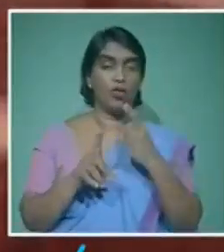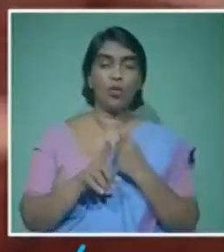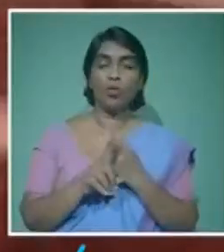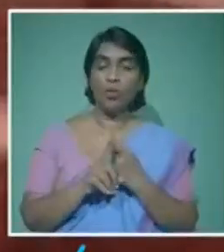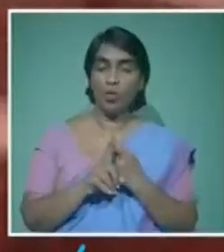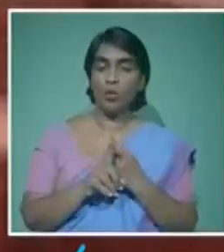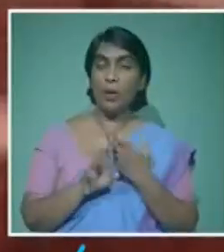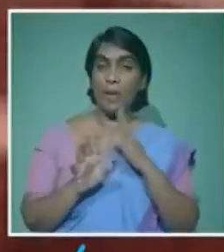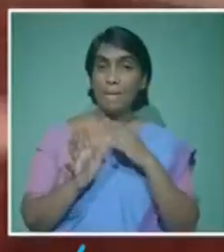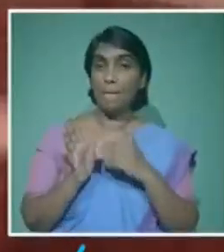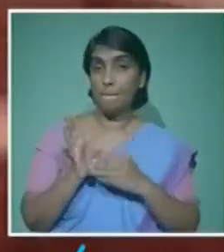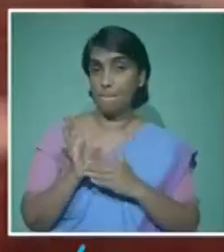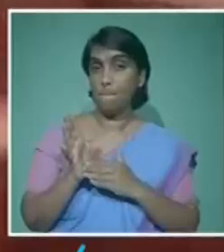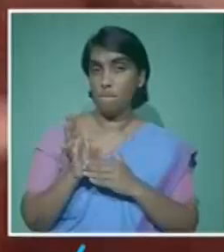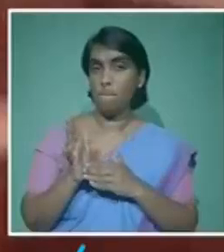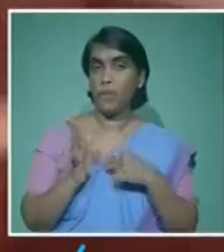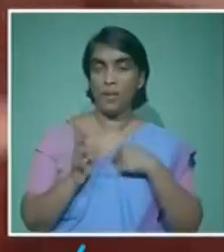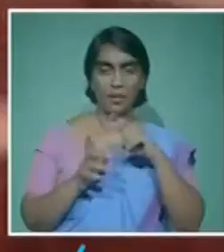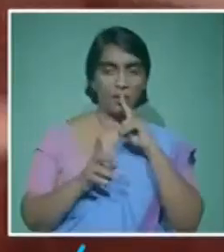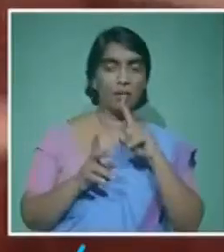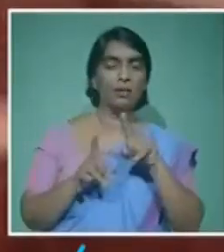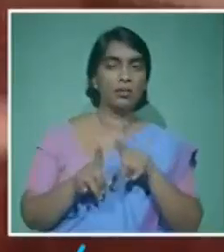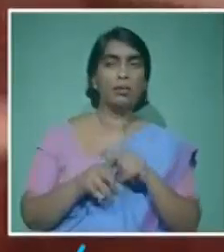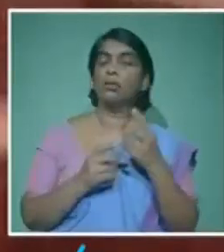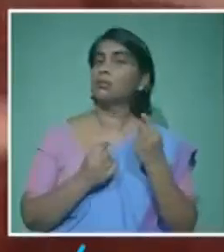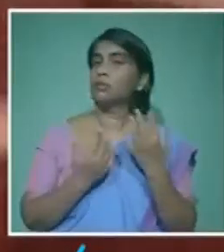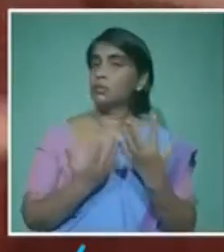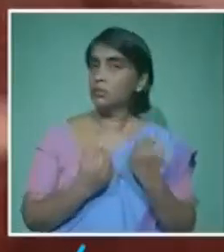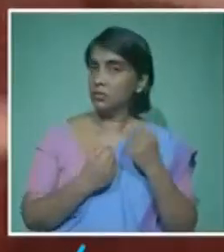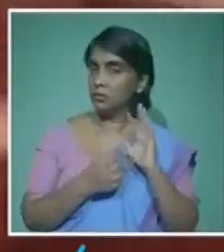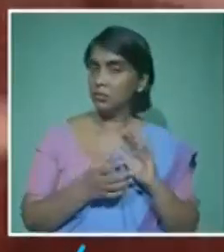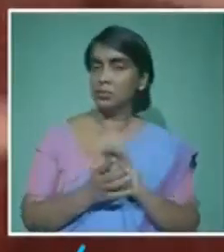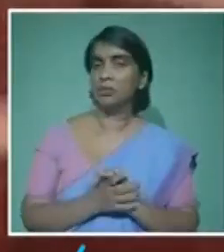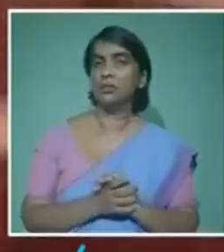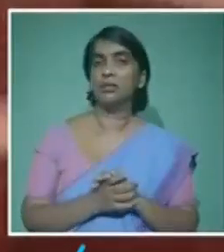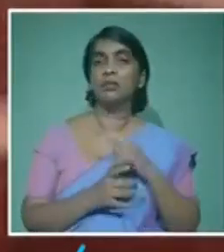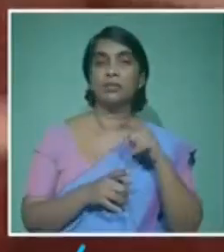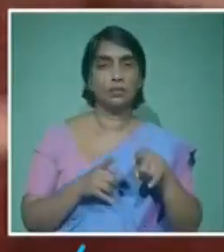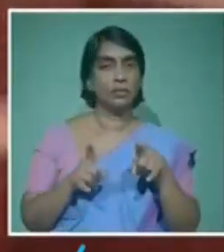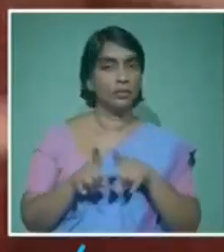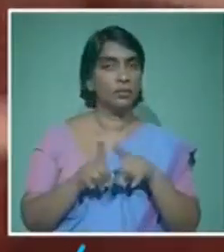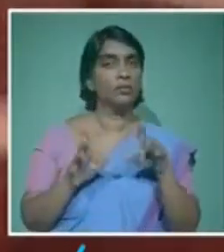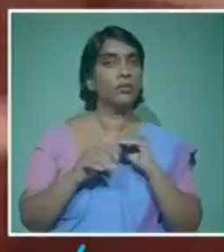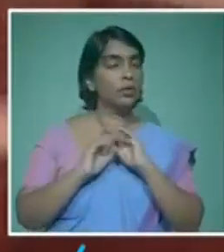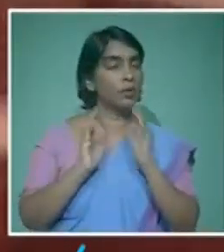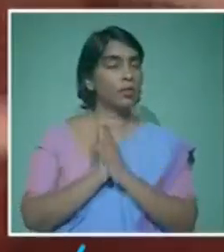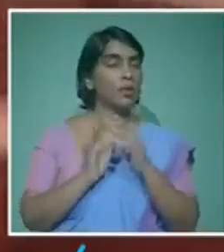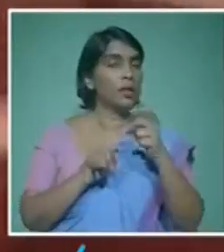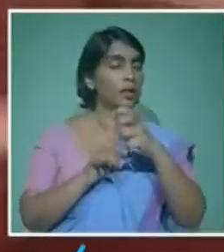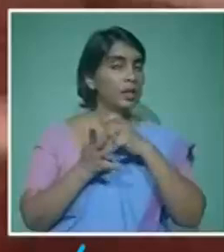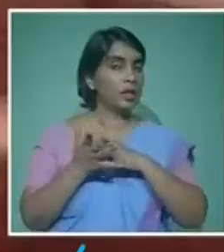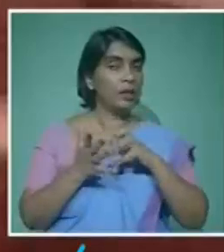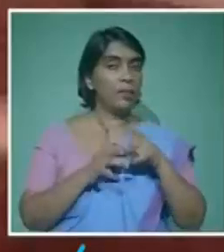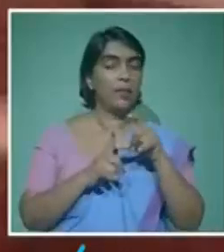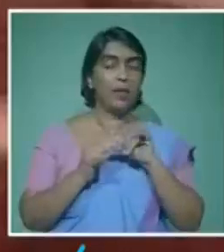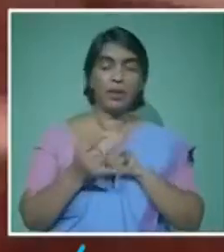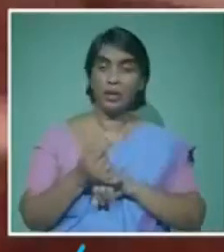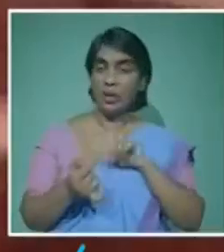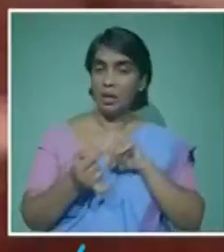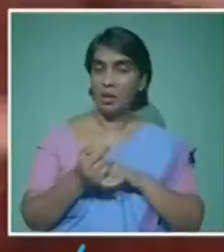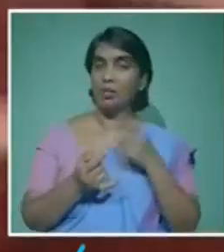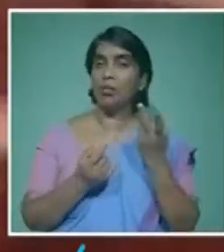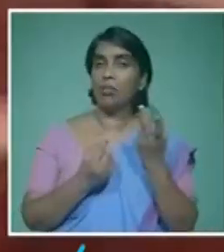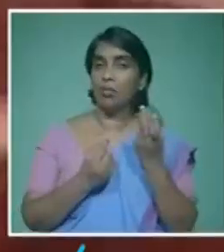78,72,48,125 ரூபாவும் 3 மாவட்டங்களிலும் பிரதேச செயலாளர்களுக்கு விடுவிக்கப்பட்டுள்ளது. இத்தொகையானது